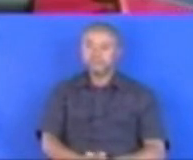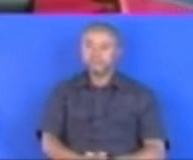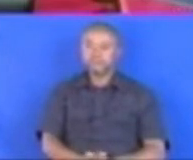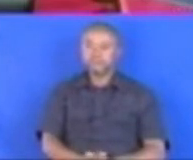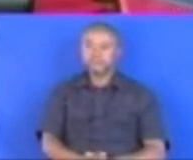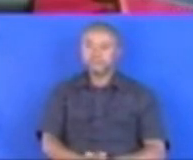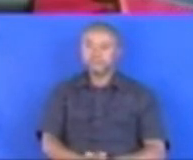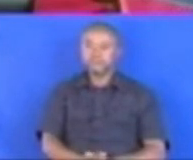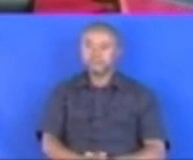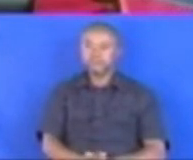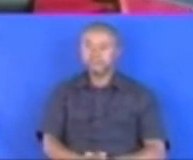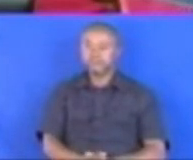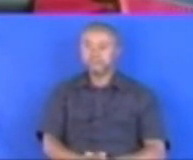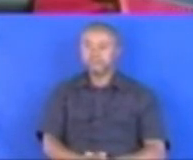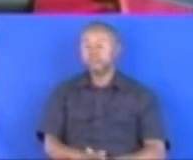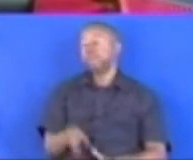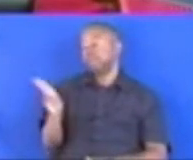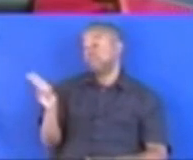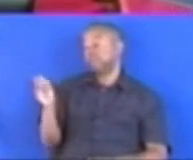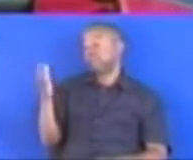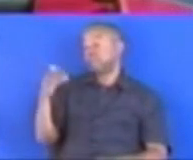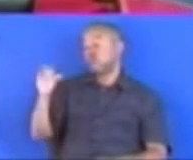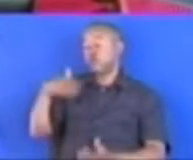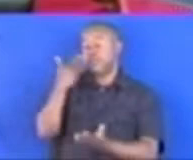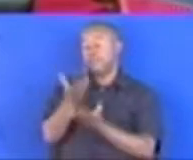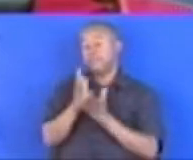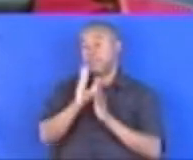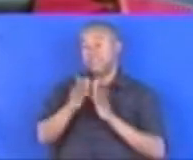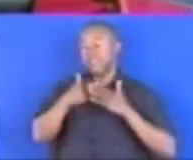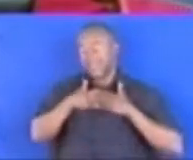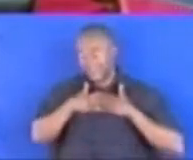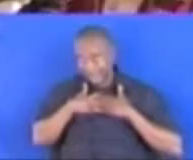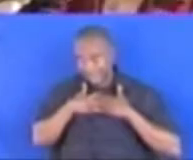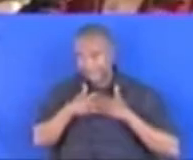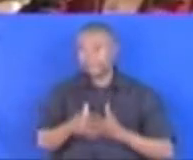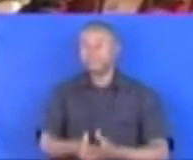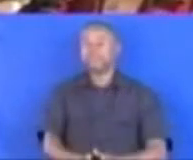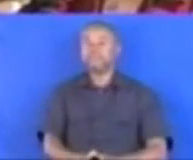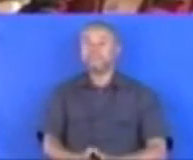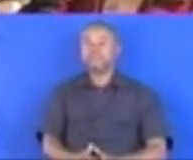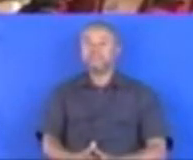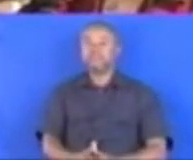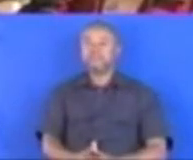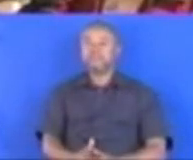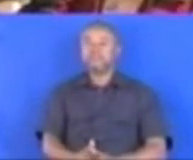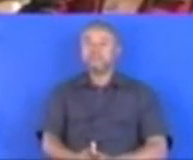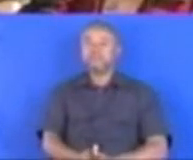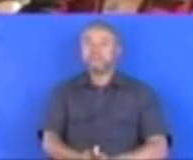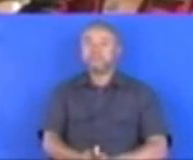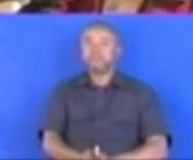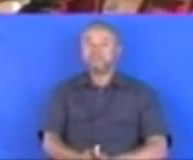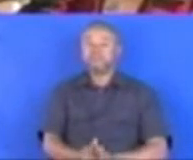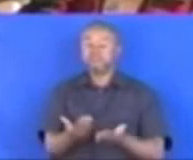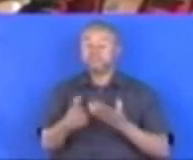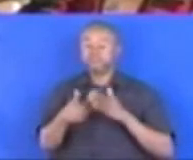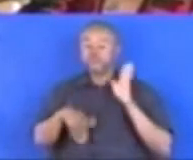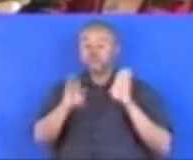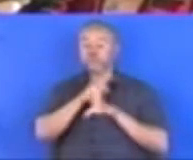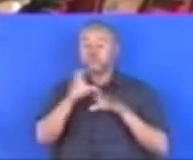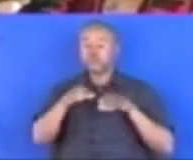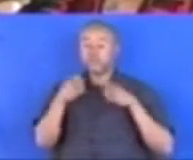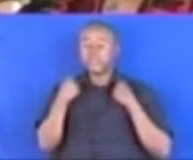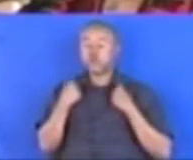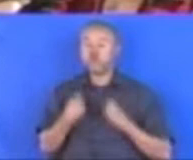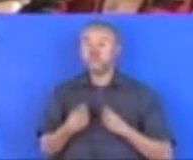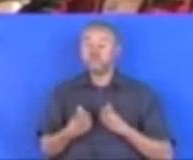Tutaendelea na utaratibu wetu. Asante sana Mheshimiwa Waziri wa Afya. Nimwite sasa mwenyekiti wa kamati ya kudumu